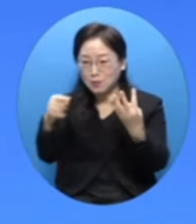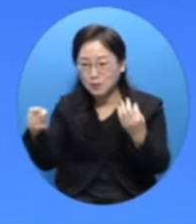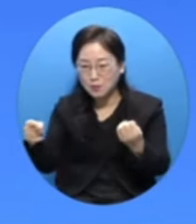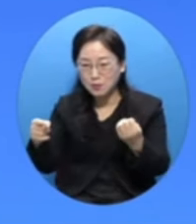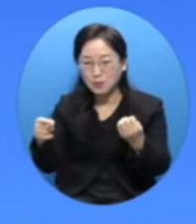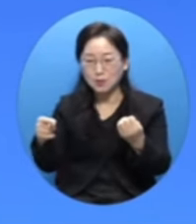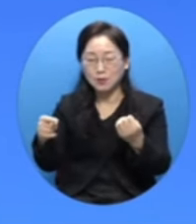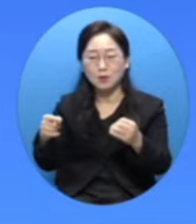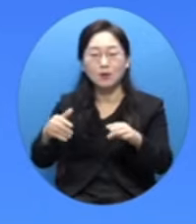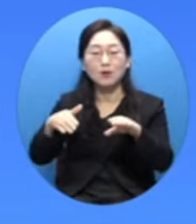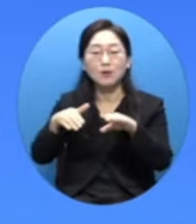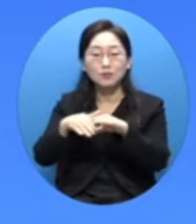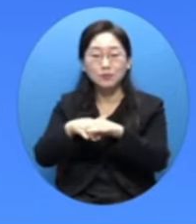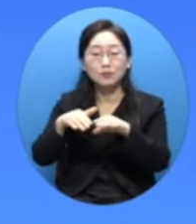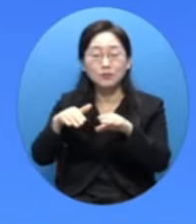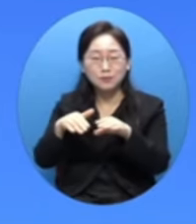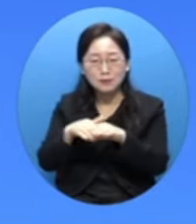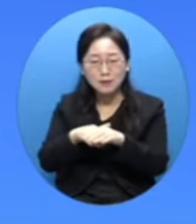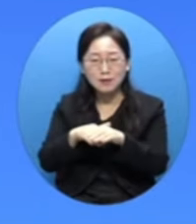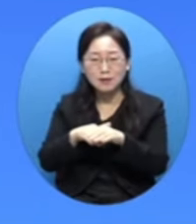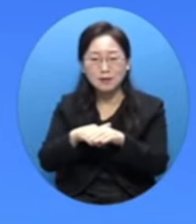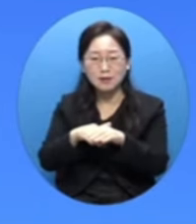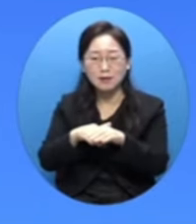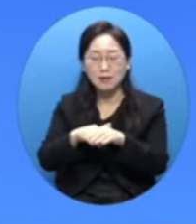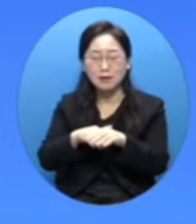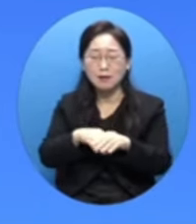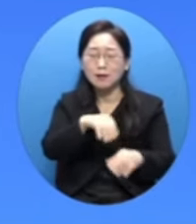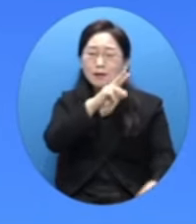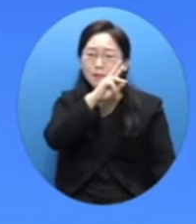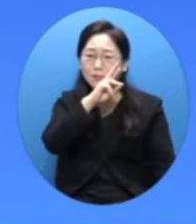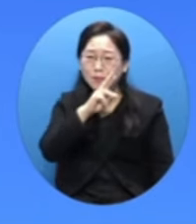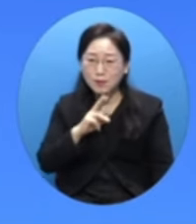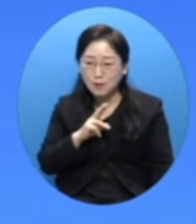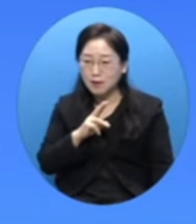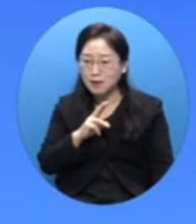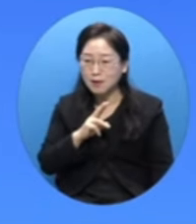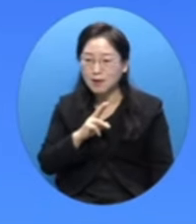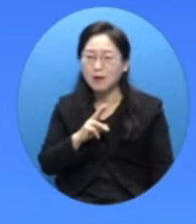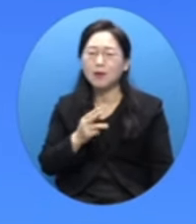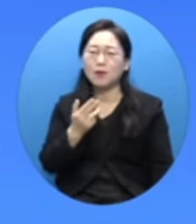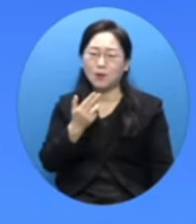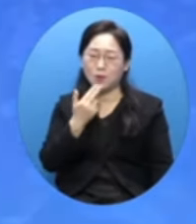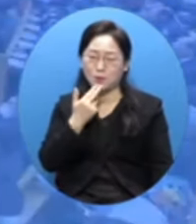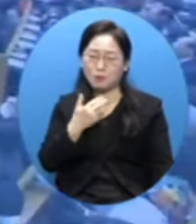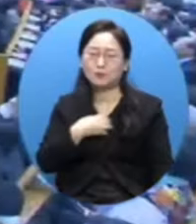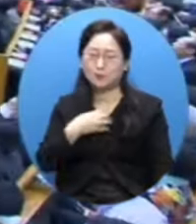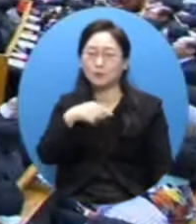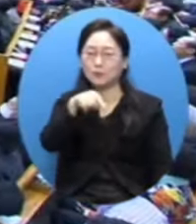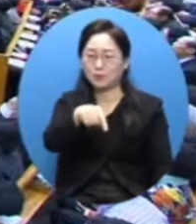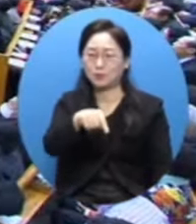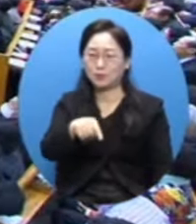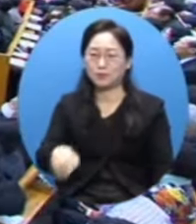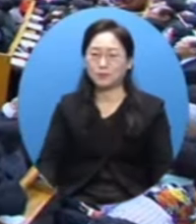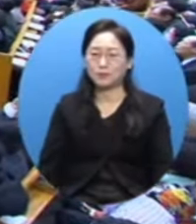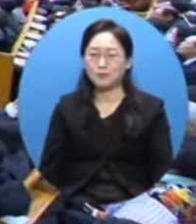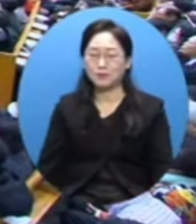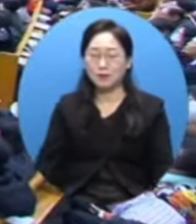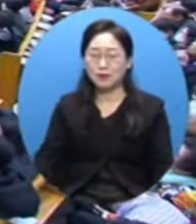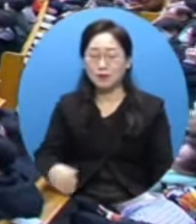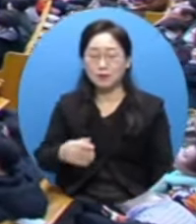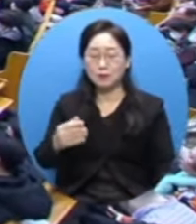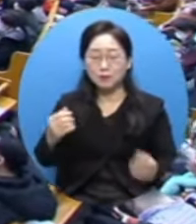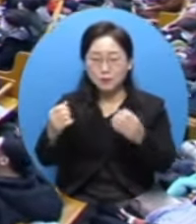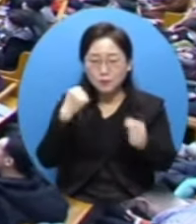문명의 편한 것들을 대할 수 있는 그런 것도 없는 그런 거친 환경입니다. 침례하는 이 거친